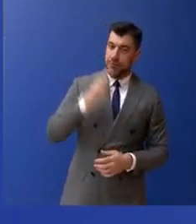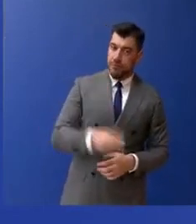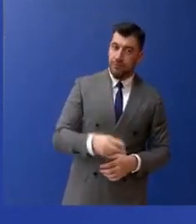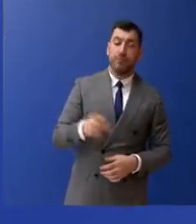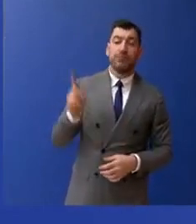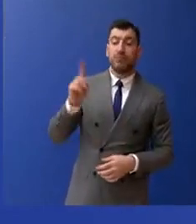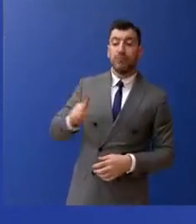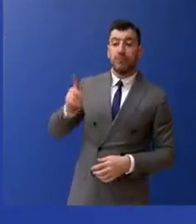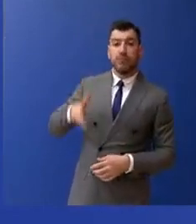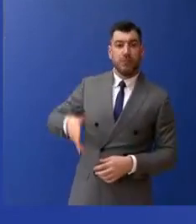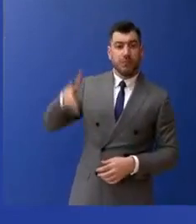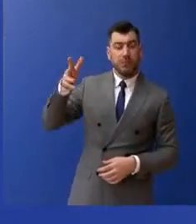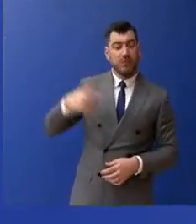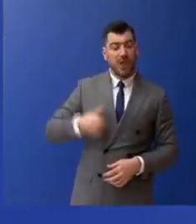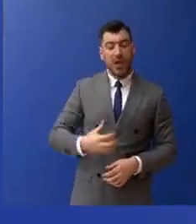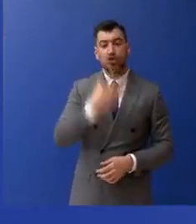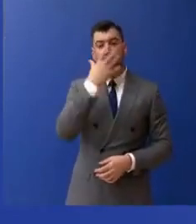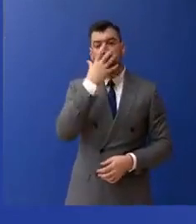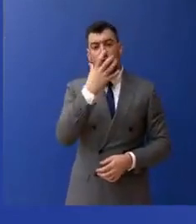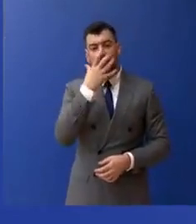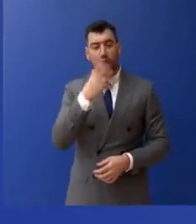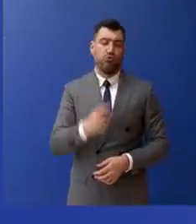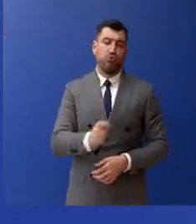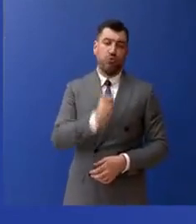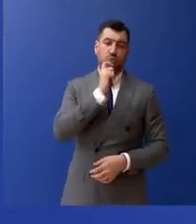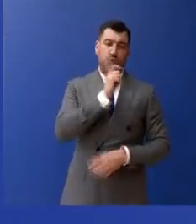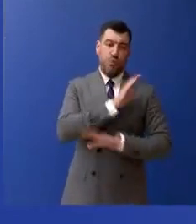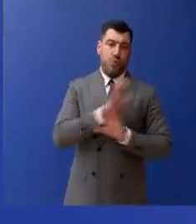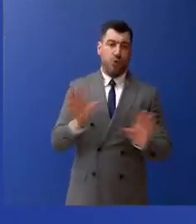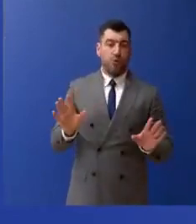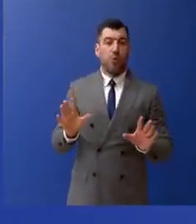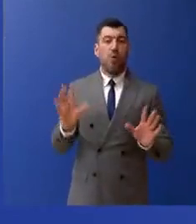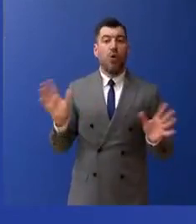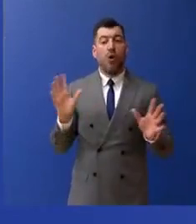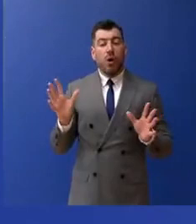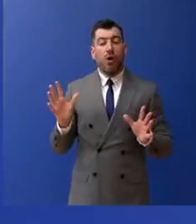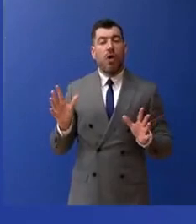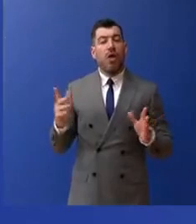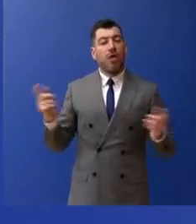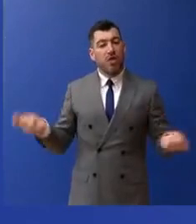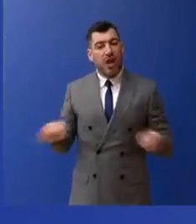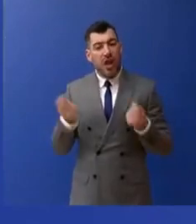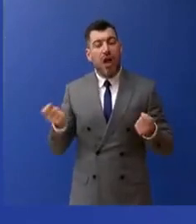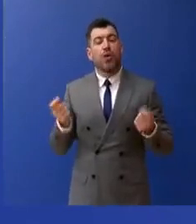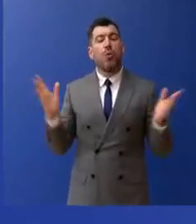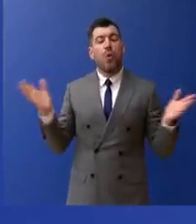είναι ένας σοβαρός θεσμικός πολιτικός, θα κινηθεί εντός των ορίων και των